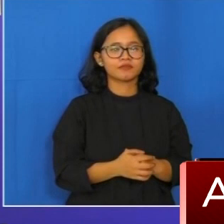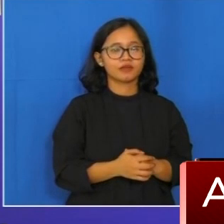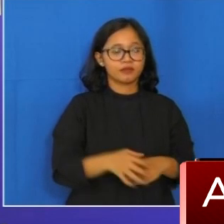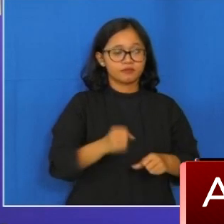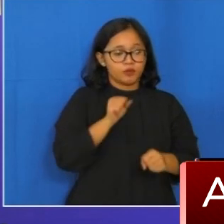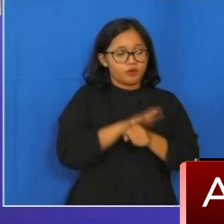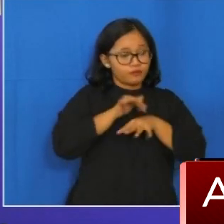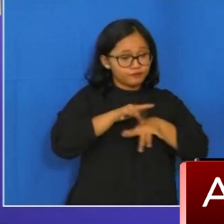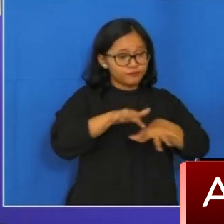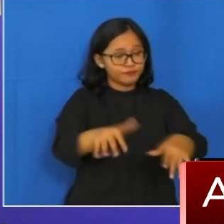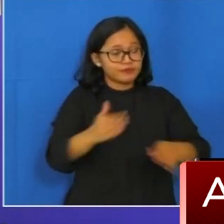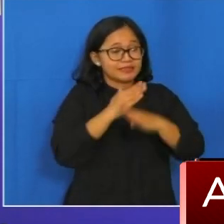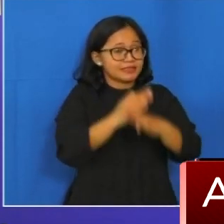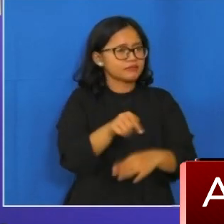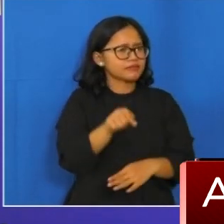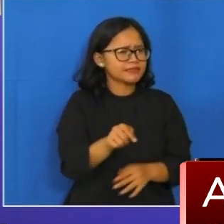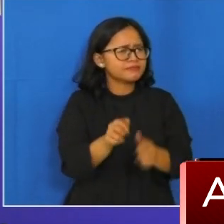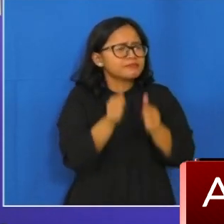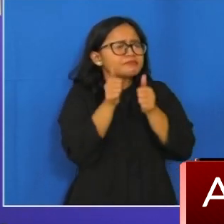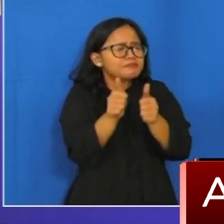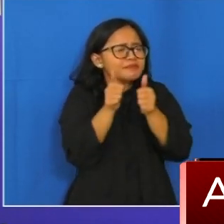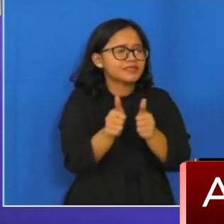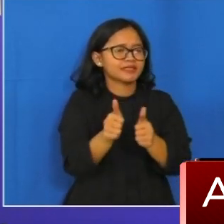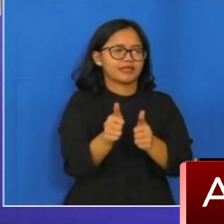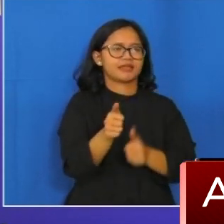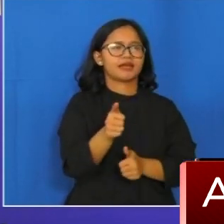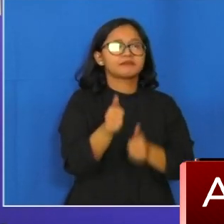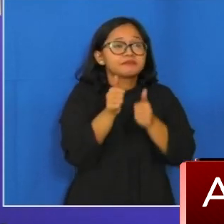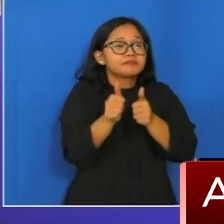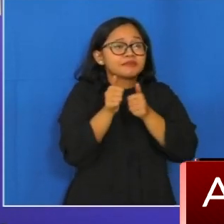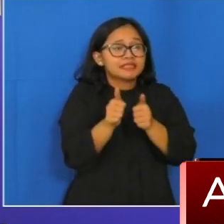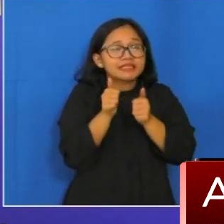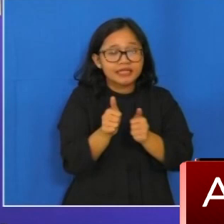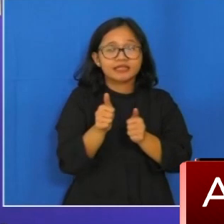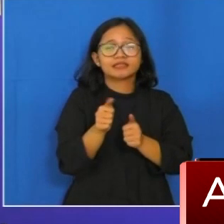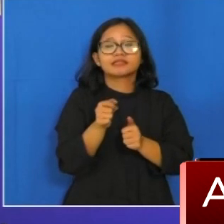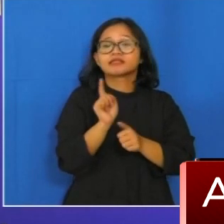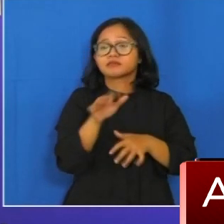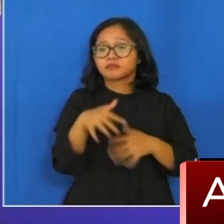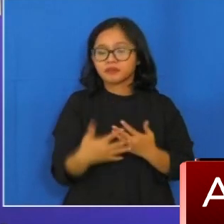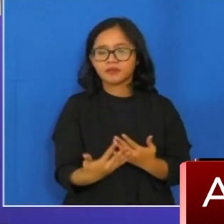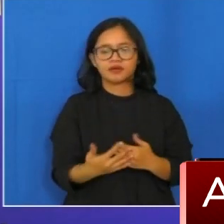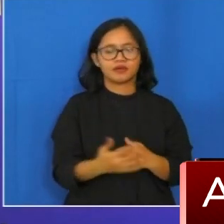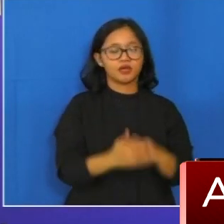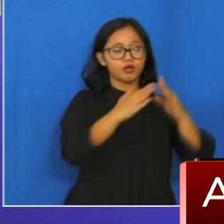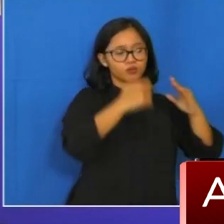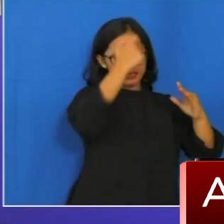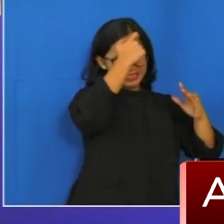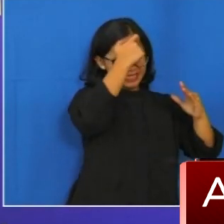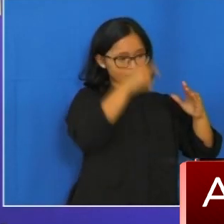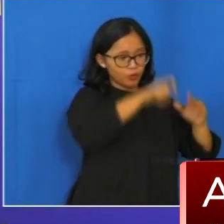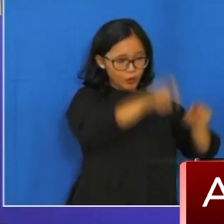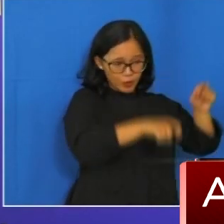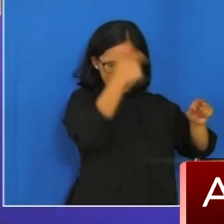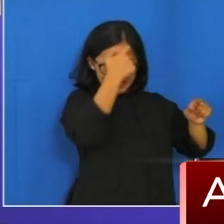penularan copied 19 ini akan sangat mempengaruhi beban rawatan di rumah sakit